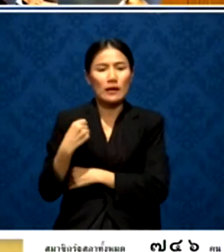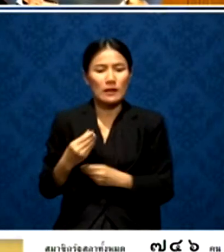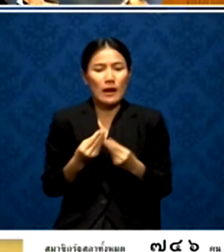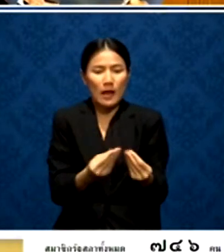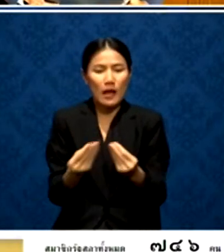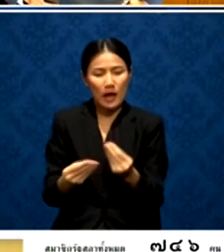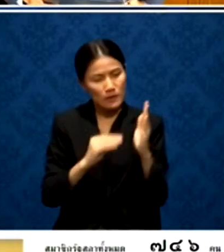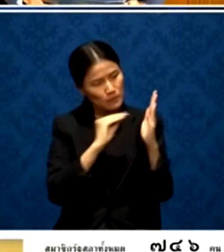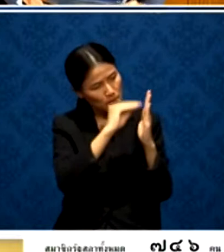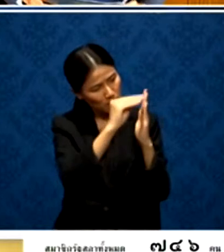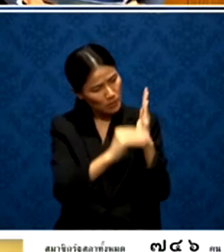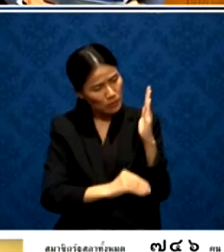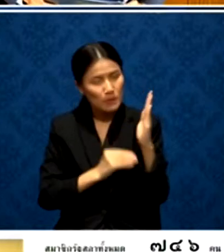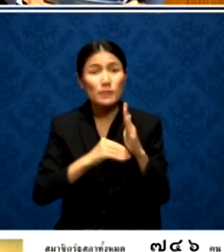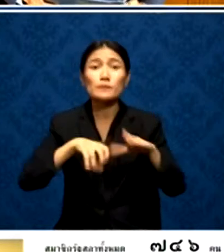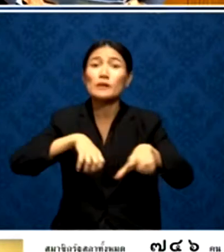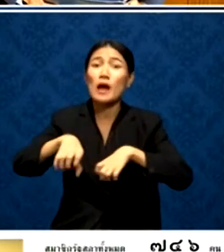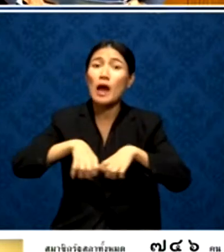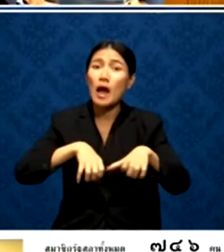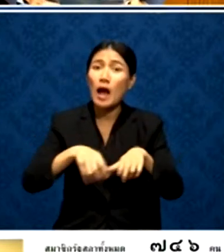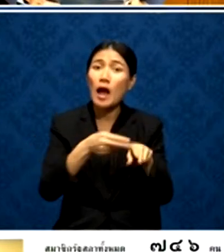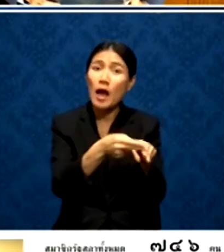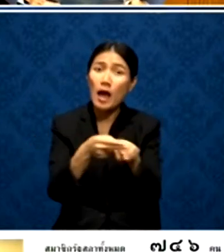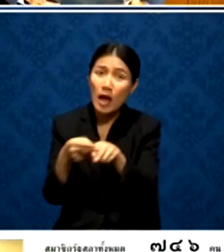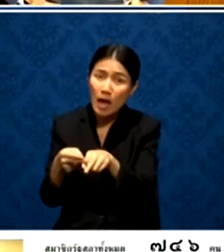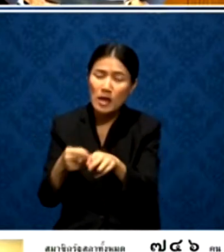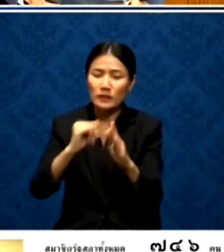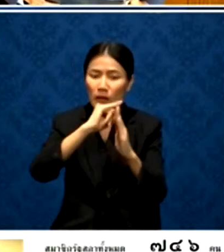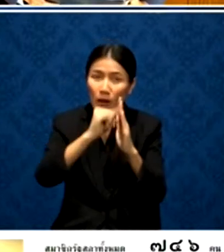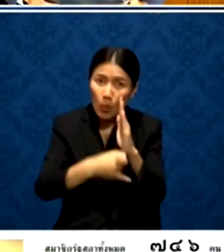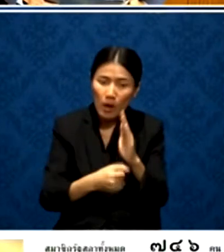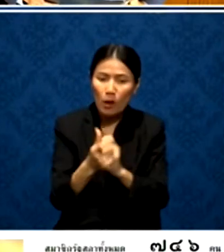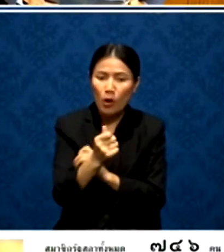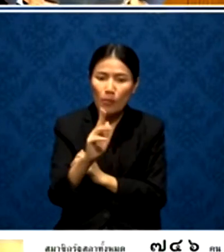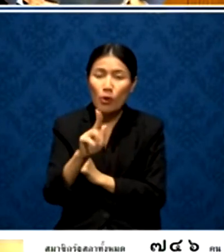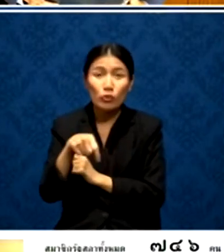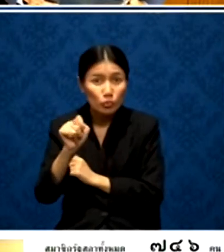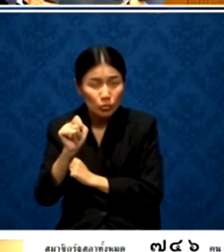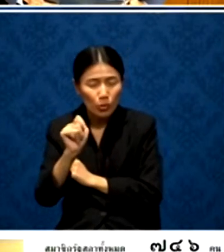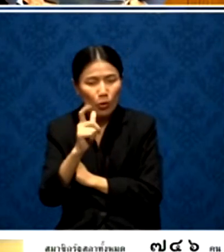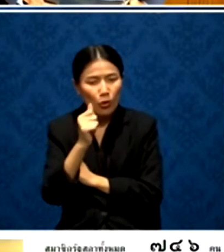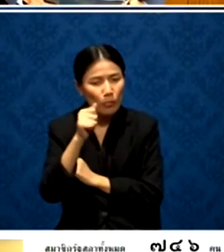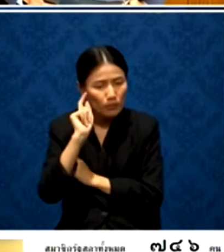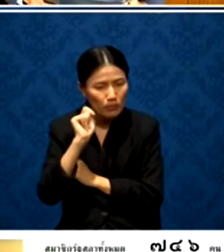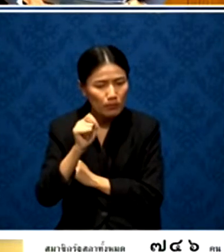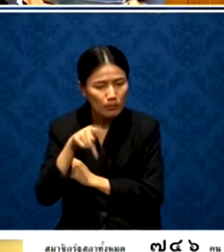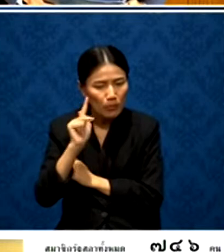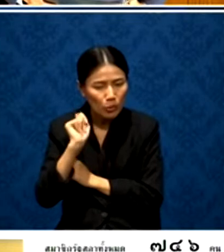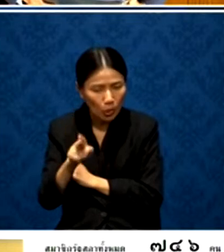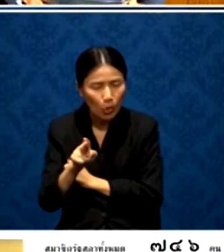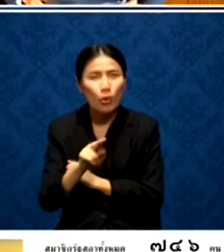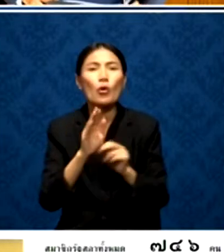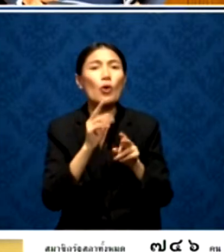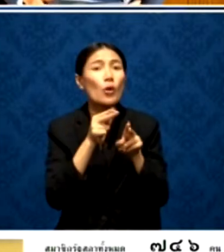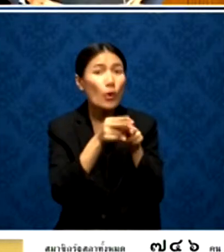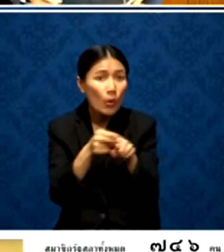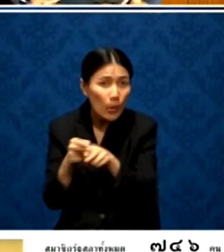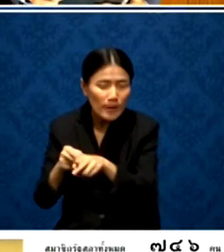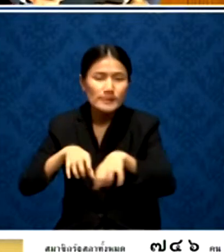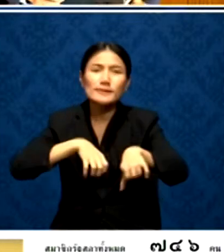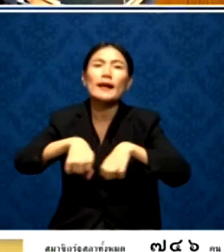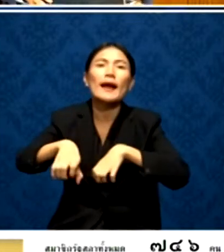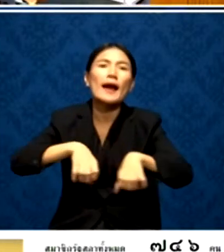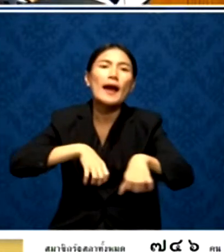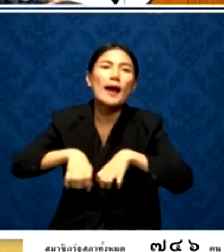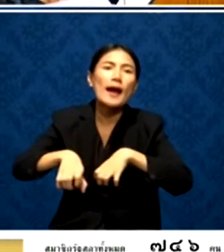านในแต่ละจังหวัดและองค์กรปกครองส่วนท้องถิ่นให้ตอบสนองต่อความต้องการของประชาชนที่แตกต่างกันในแต่ละ